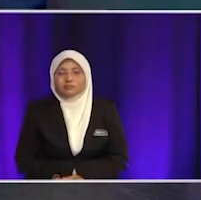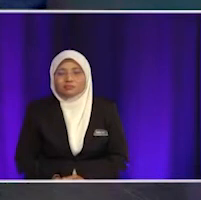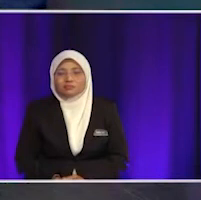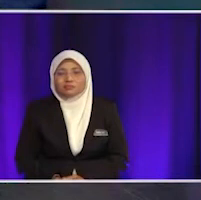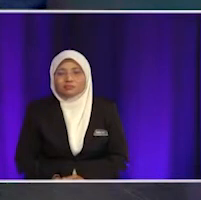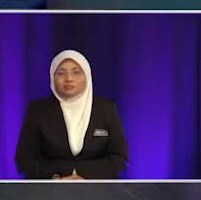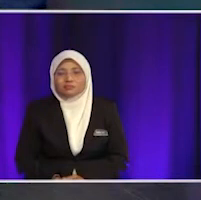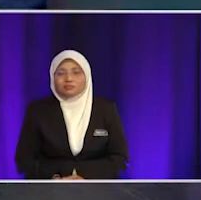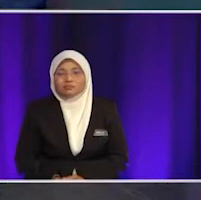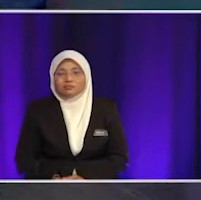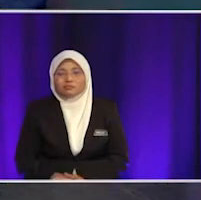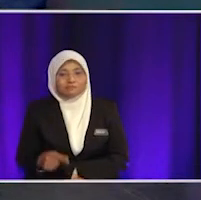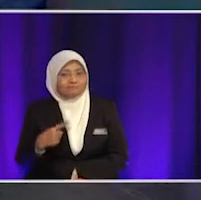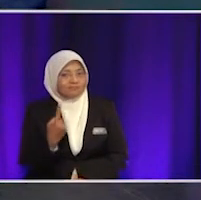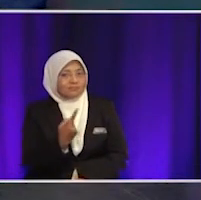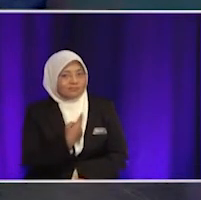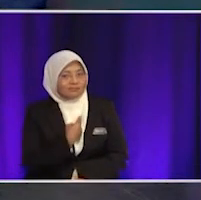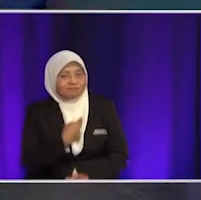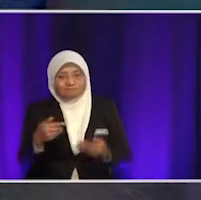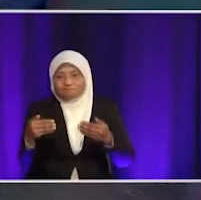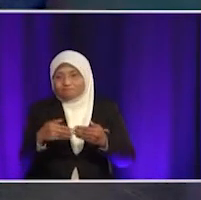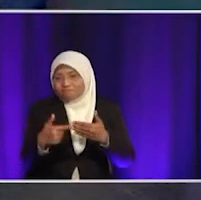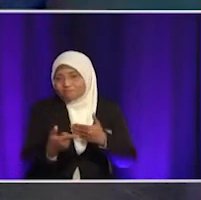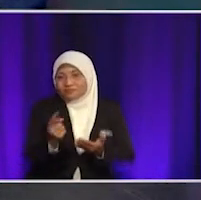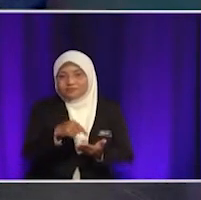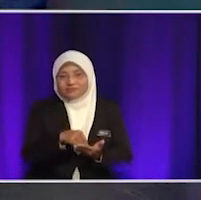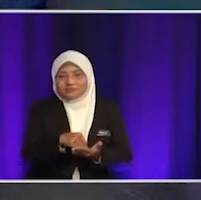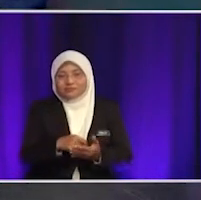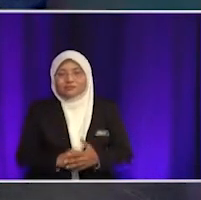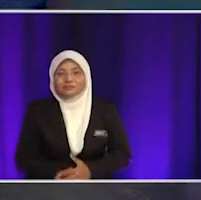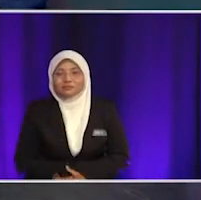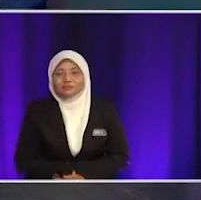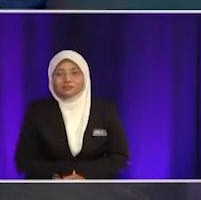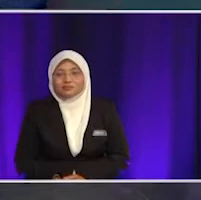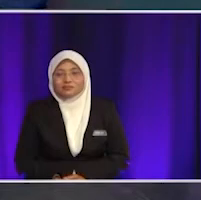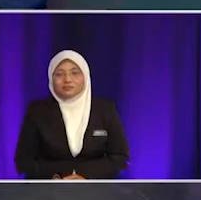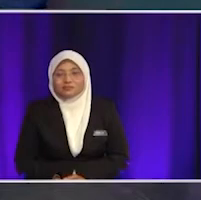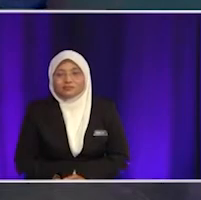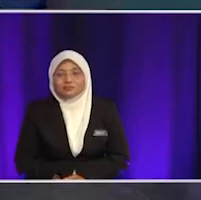kita akan kembali selepas ini di sukses SPM 2022